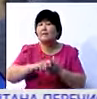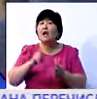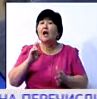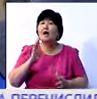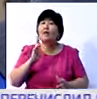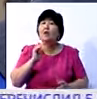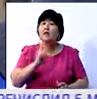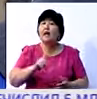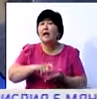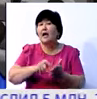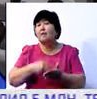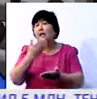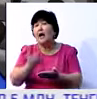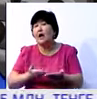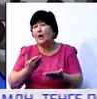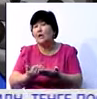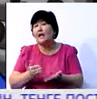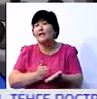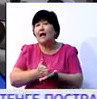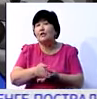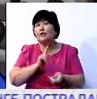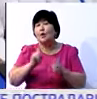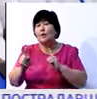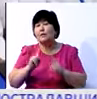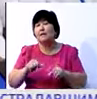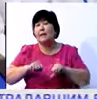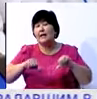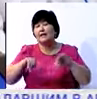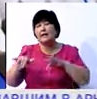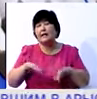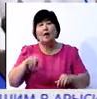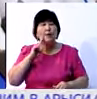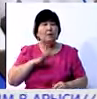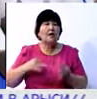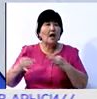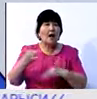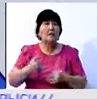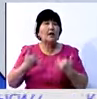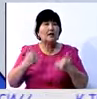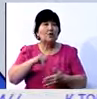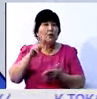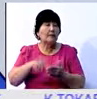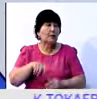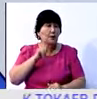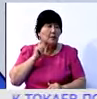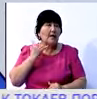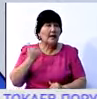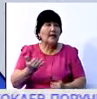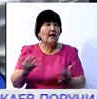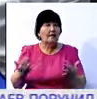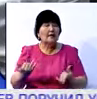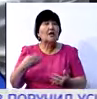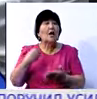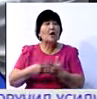коворкингом, кабинетами консультантов. На выездном заседании Совета по делам молодежи были обсуждены насущные вопросы молодежи, их вовлечение